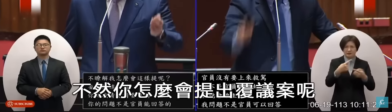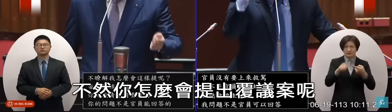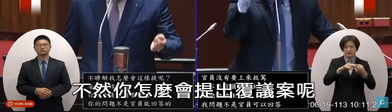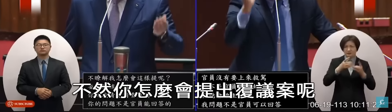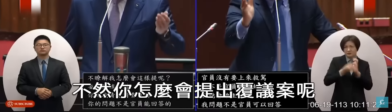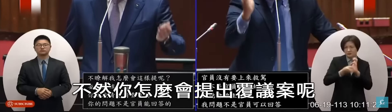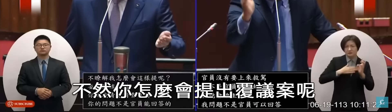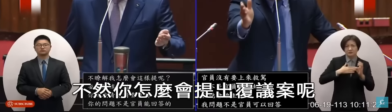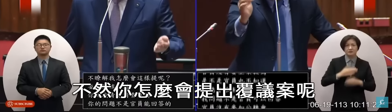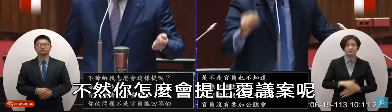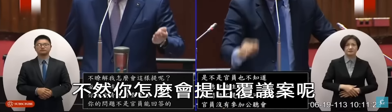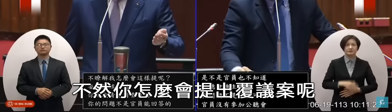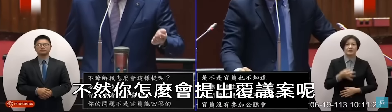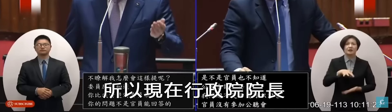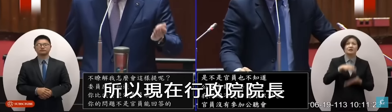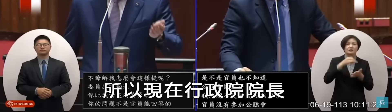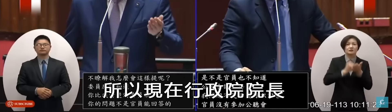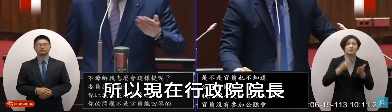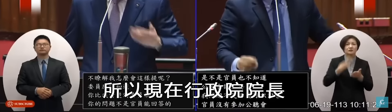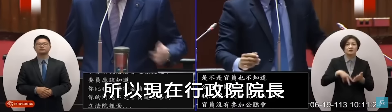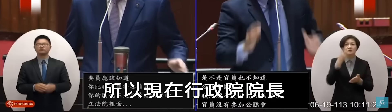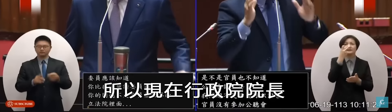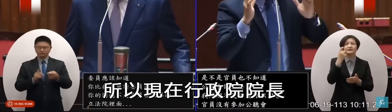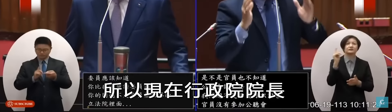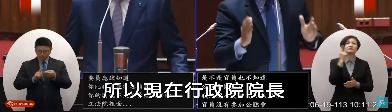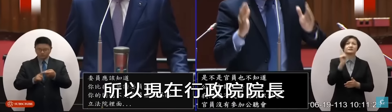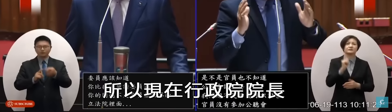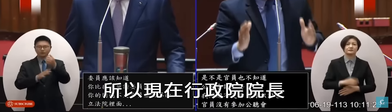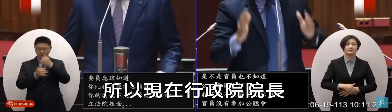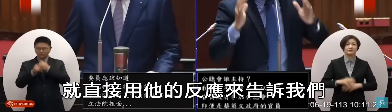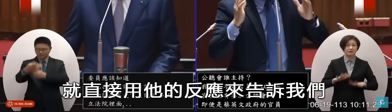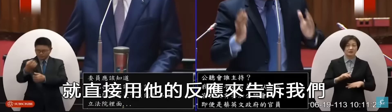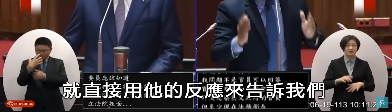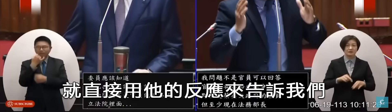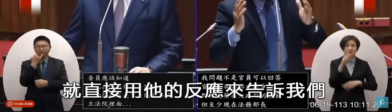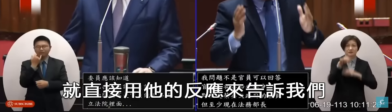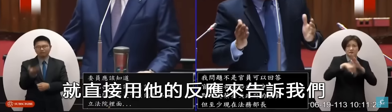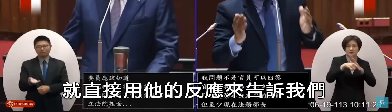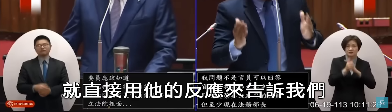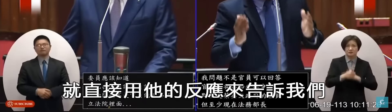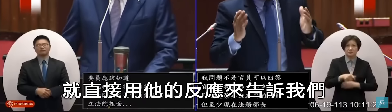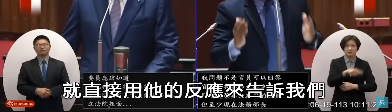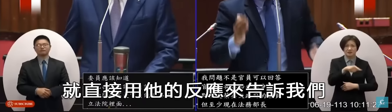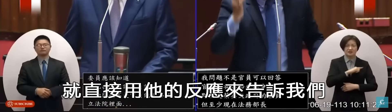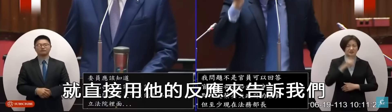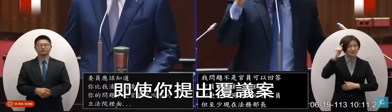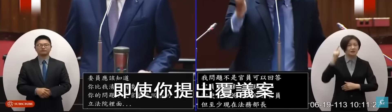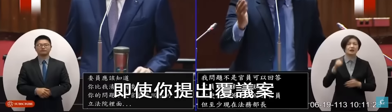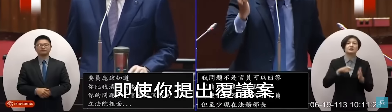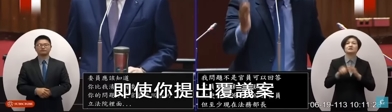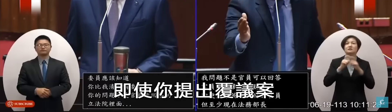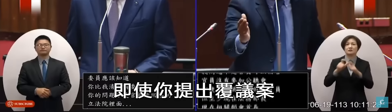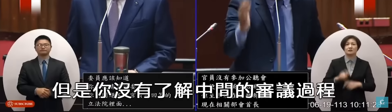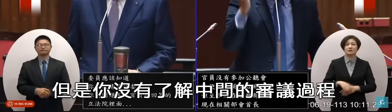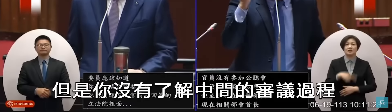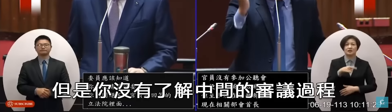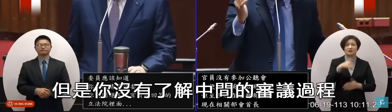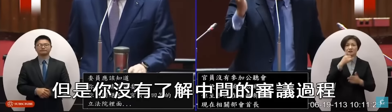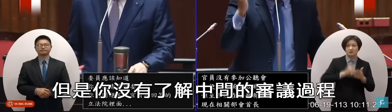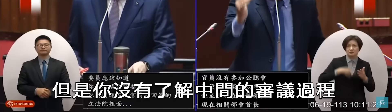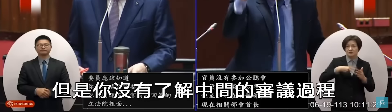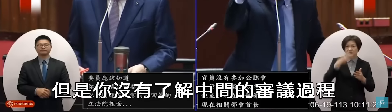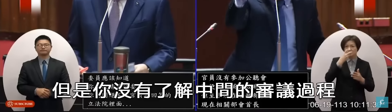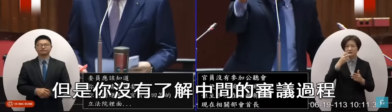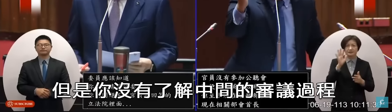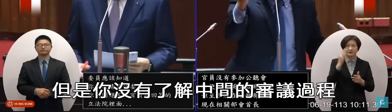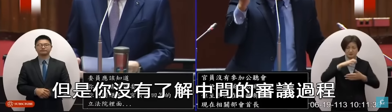啊，不然你怎么会提出复议案呢？ 委员就告诉， 所以现在行政院院长就直接用他的反应来告诉我们，其实你提出复议案，但是你没有